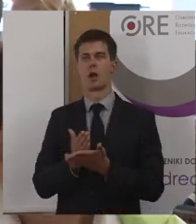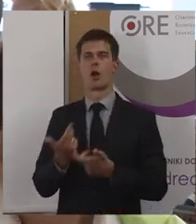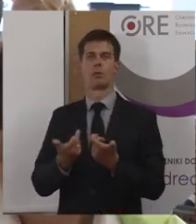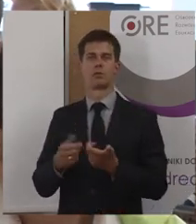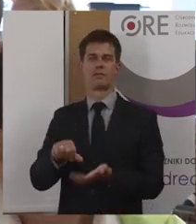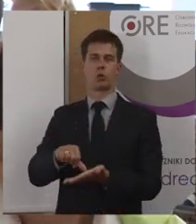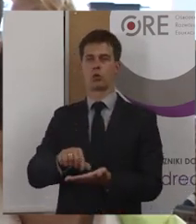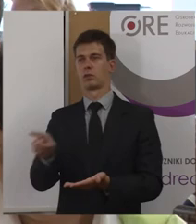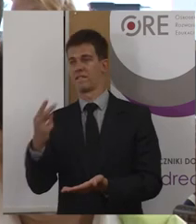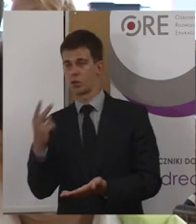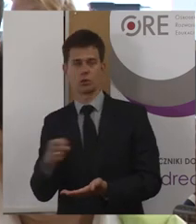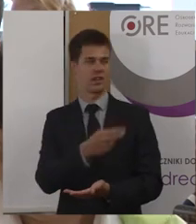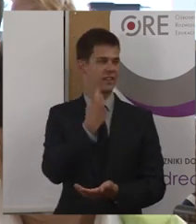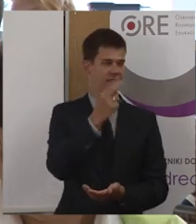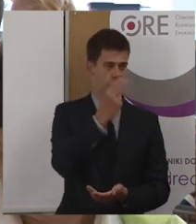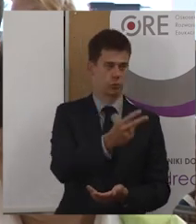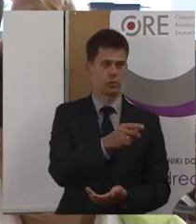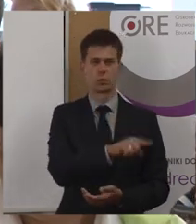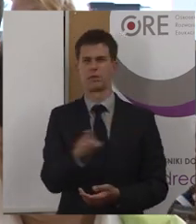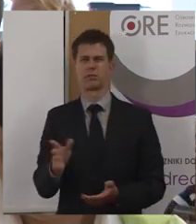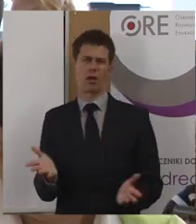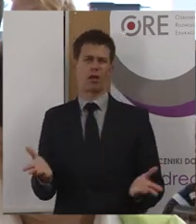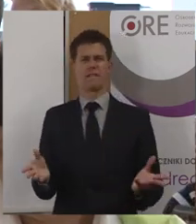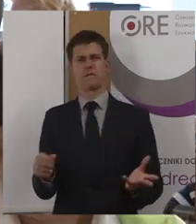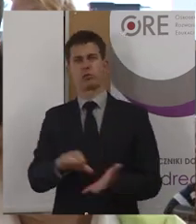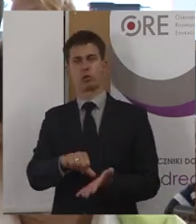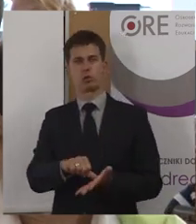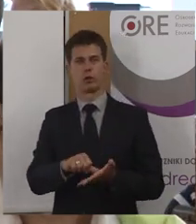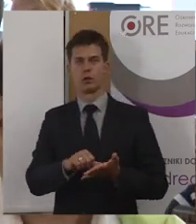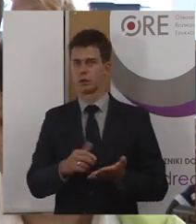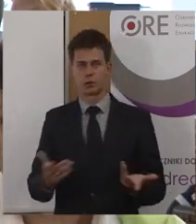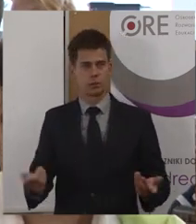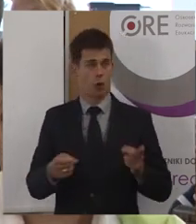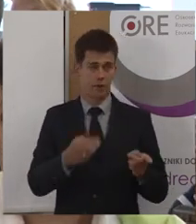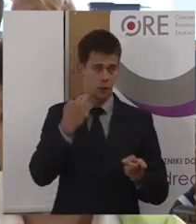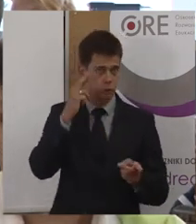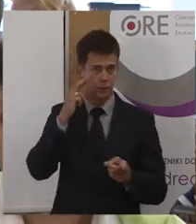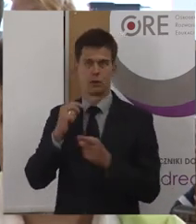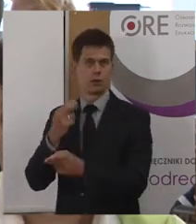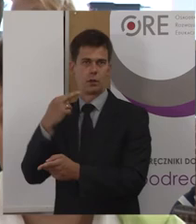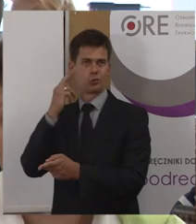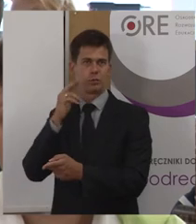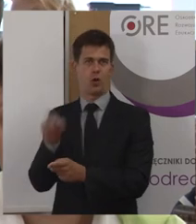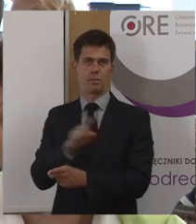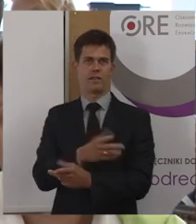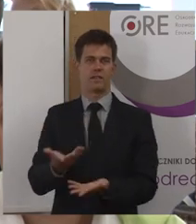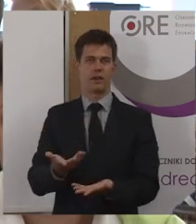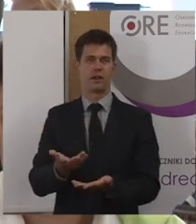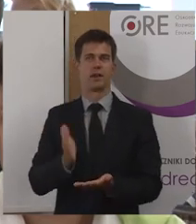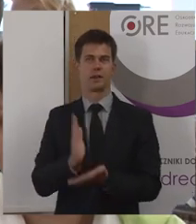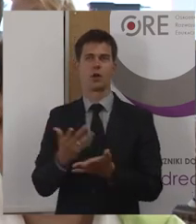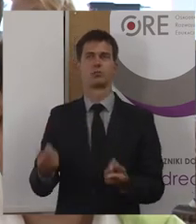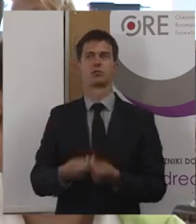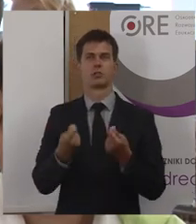niewidomych, książkę dla widzących, tak sobie pierwszej, zadaptujemy na Braille'a i damy dziecku niewidomemu, zrobimy ogromną krzywdę, bo taką przeszkodzimy w nauce